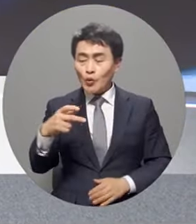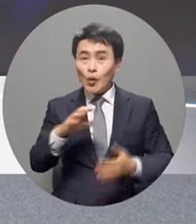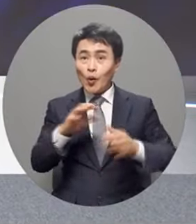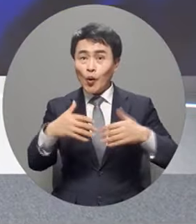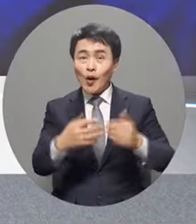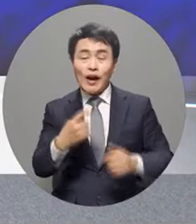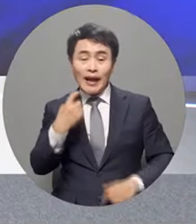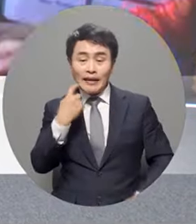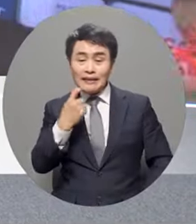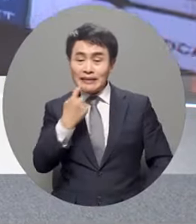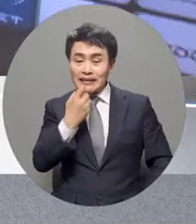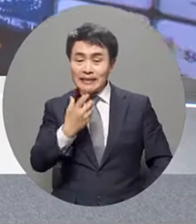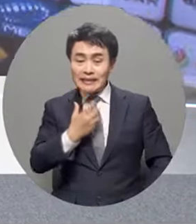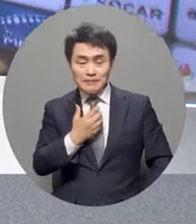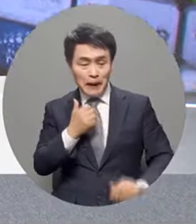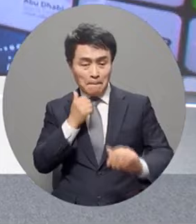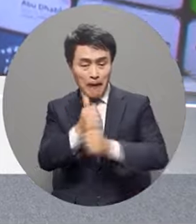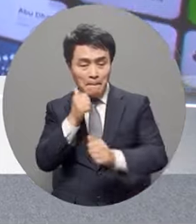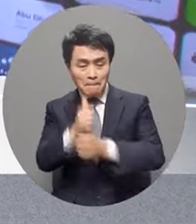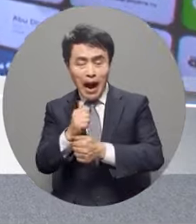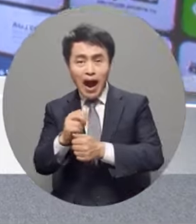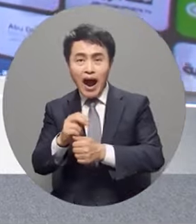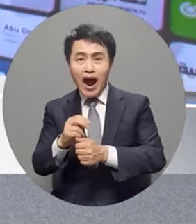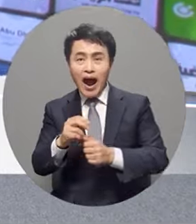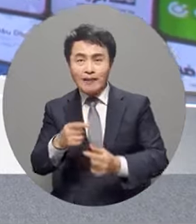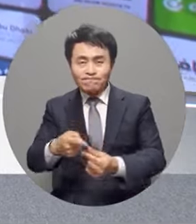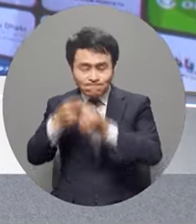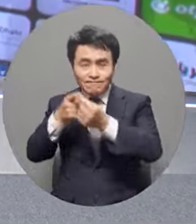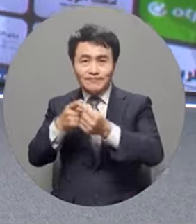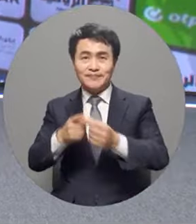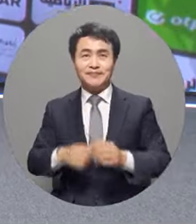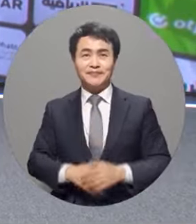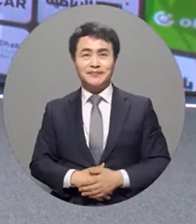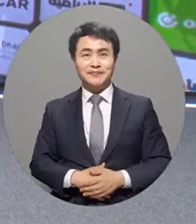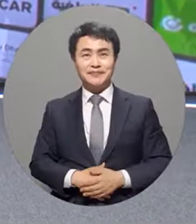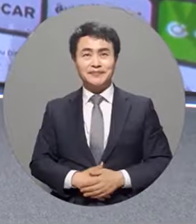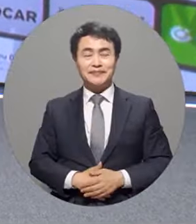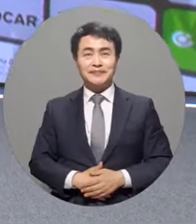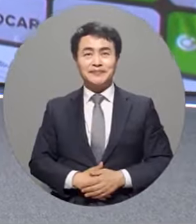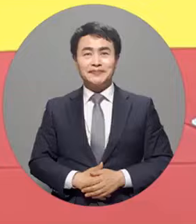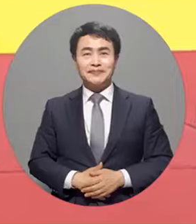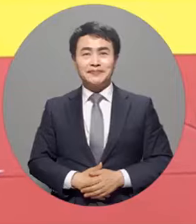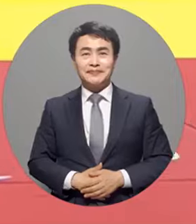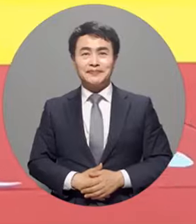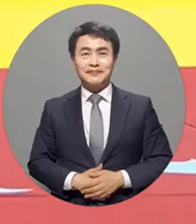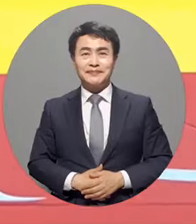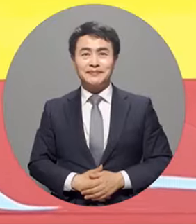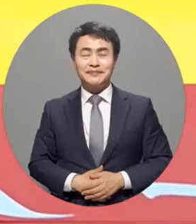금 은메달리스트를 연거푸 꺾고 정상에 올랐습니다. 이명노 기자입니다.